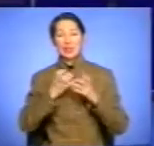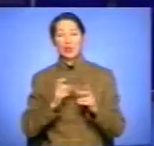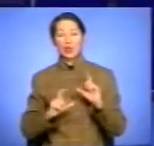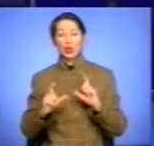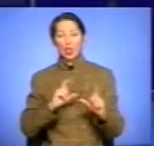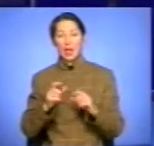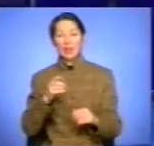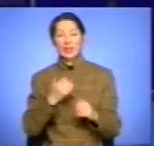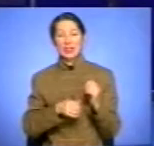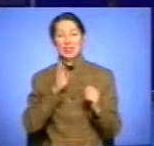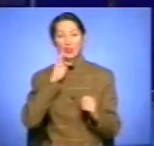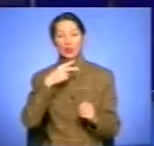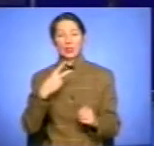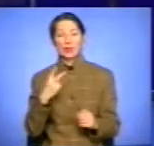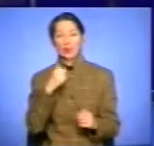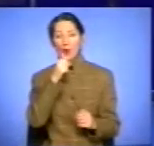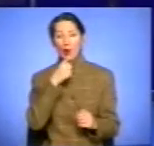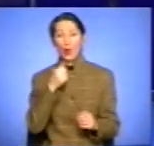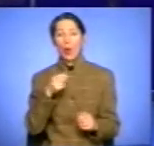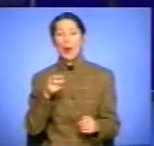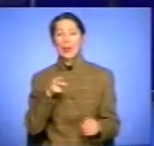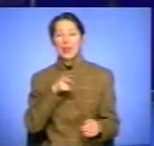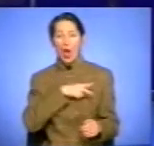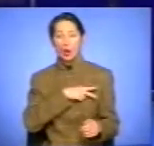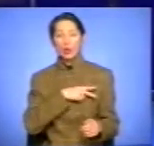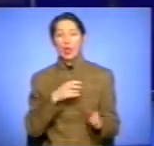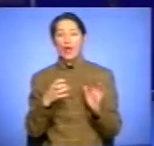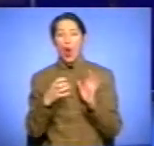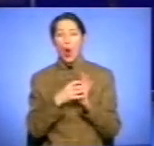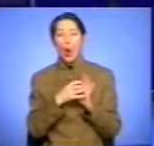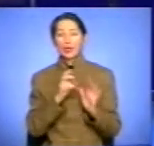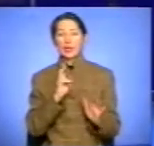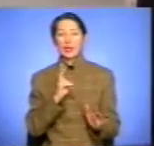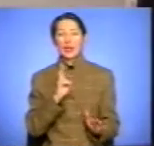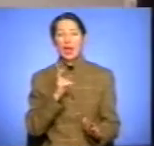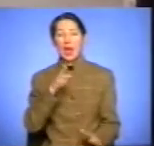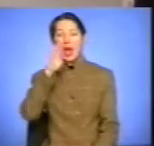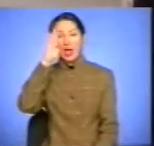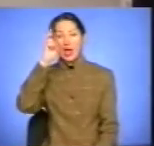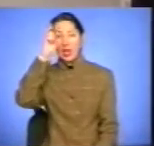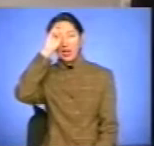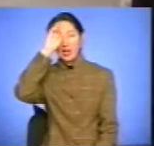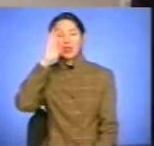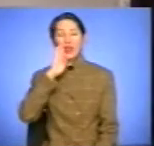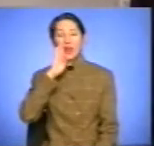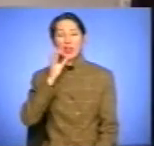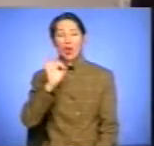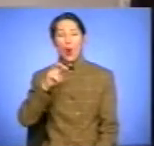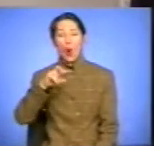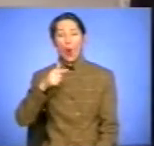року та нагородив її орденом Княгині Ольги другого ступеня стали першою